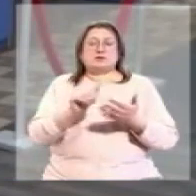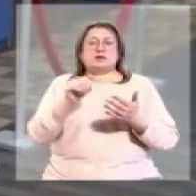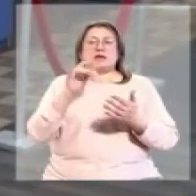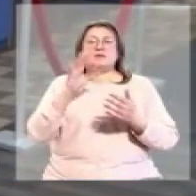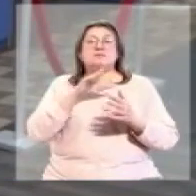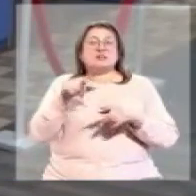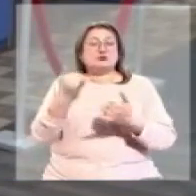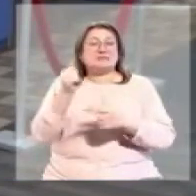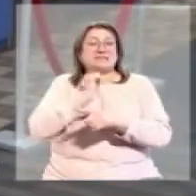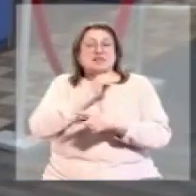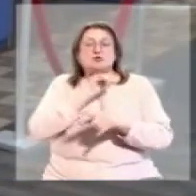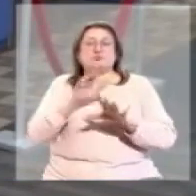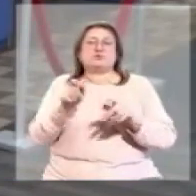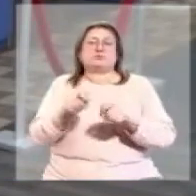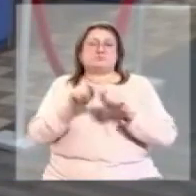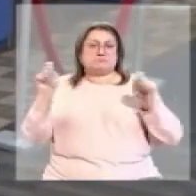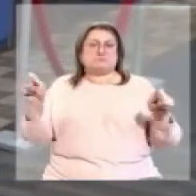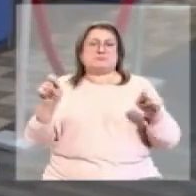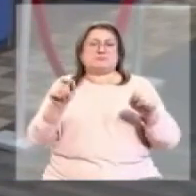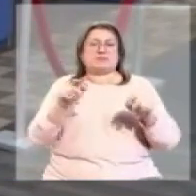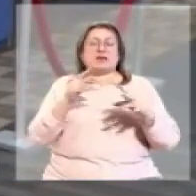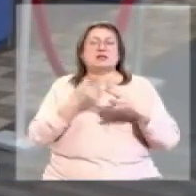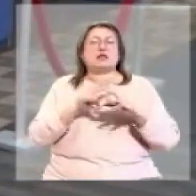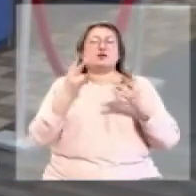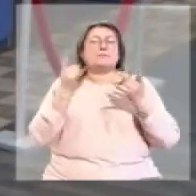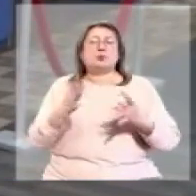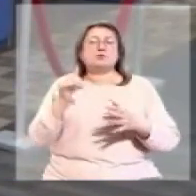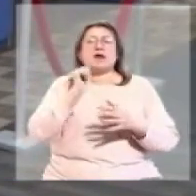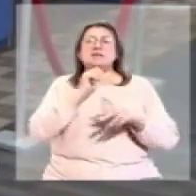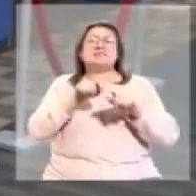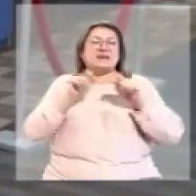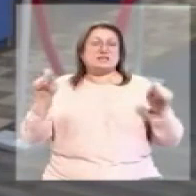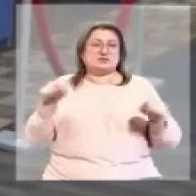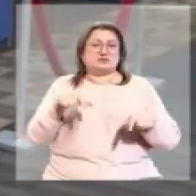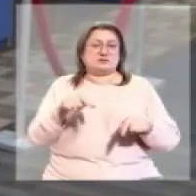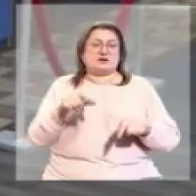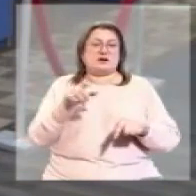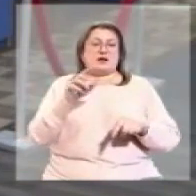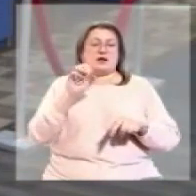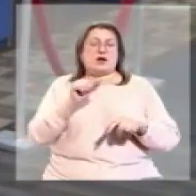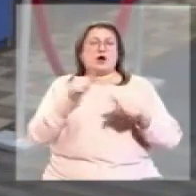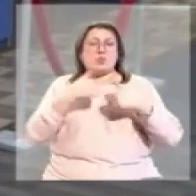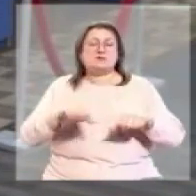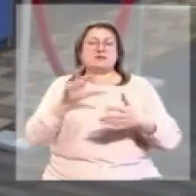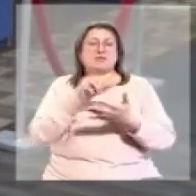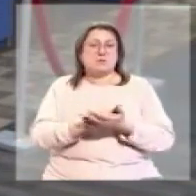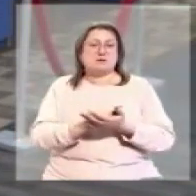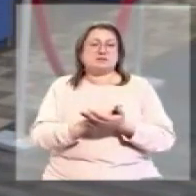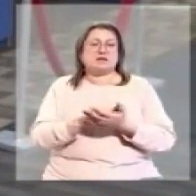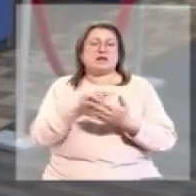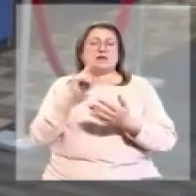рассекретить. Это не просто рассекречивание документов, но комиссия занимается